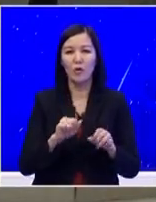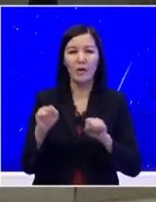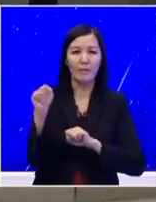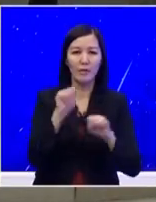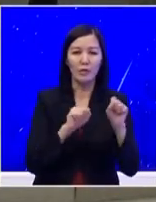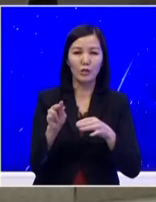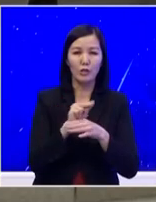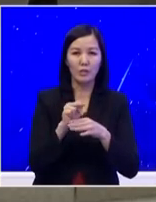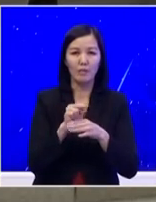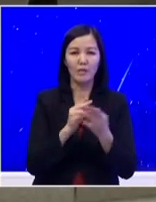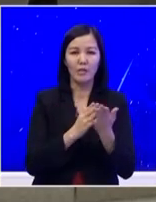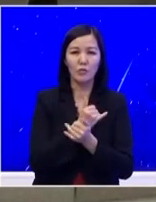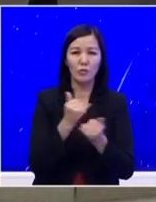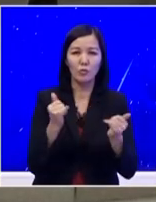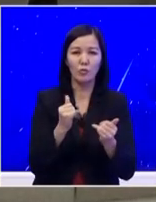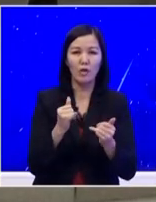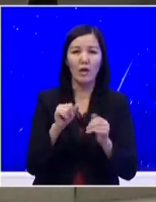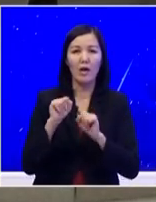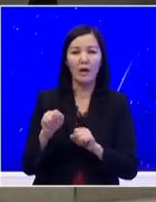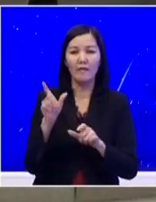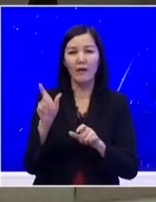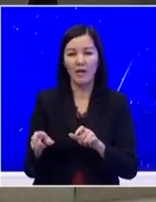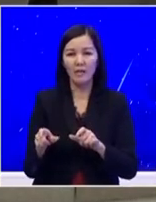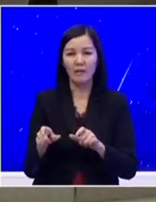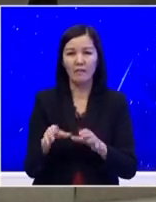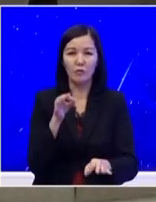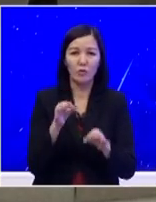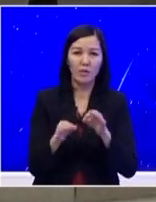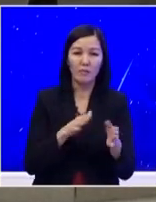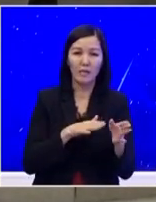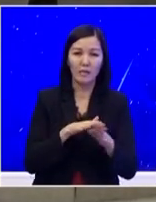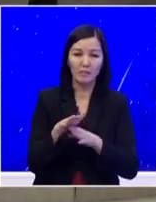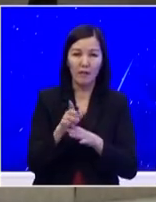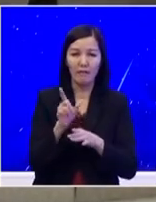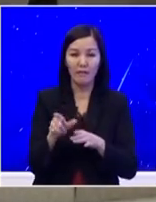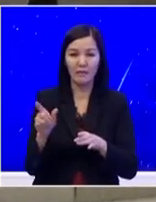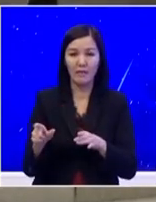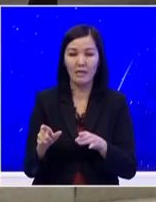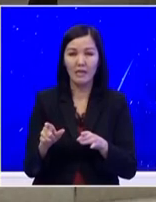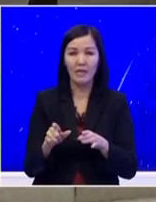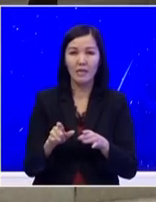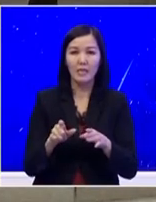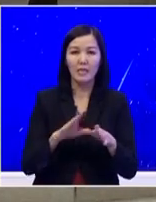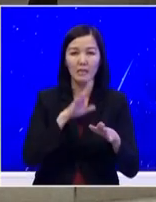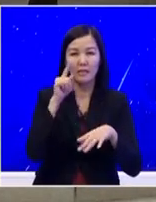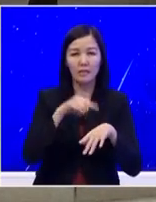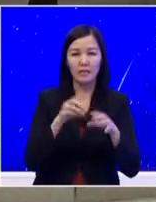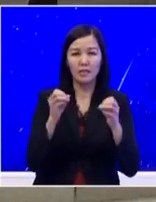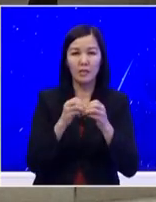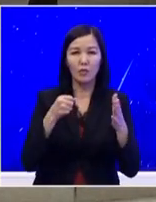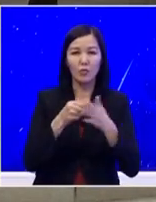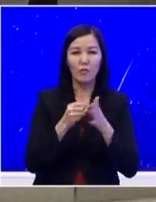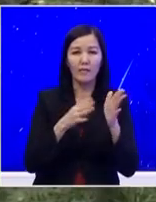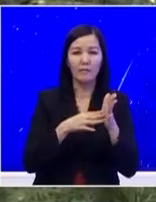шиномонтажных услуг, нотариусов, адвокатов и судебных исполнителей с 10 утра и до